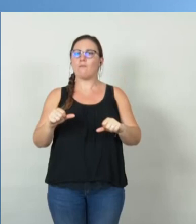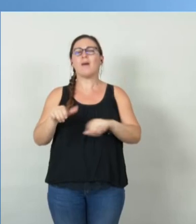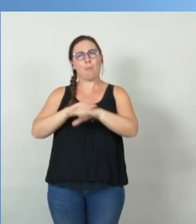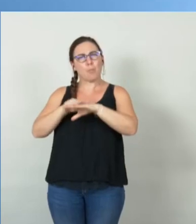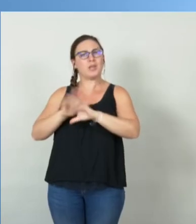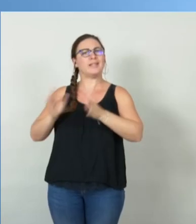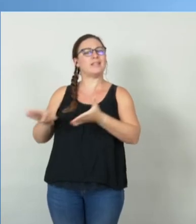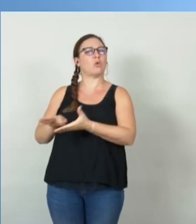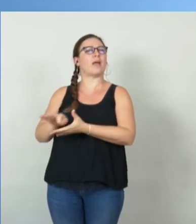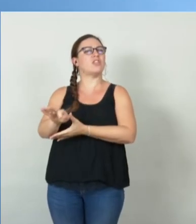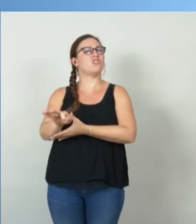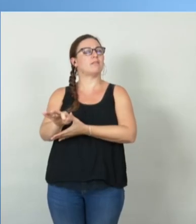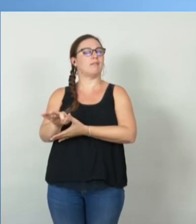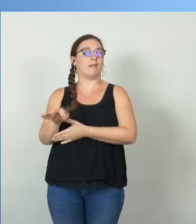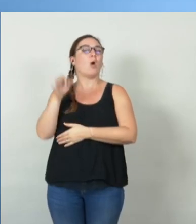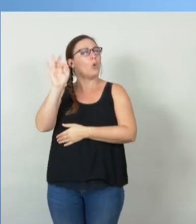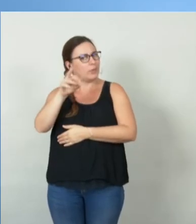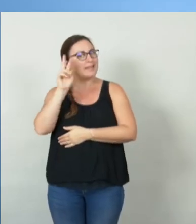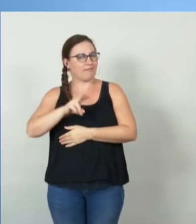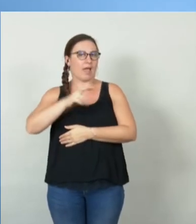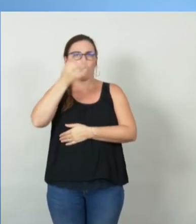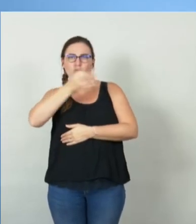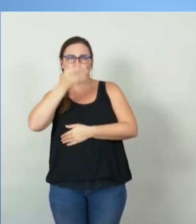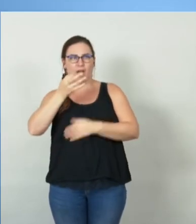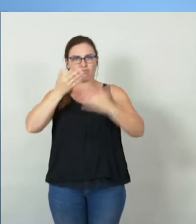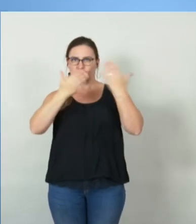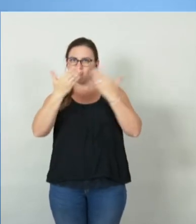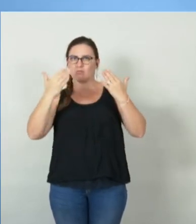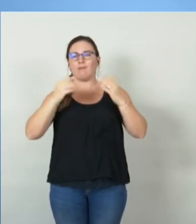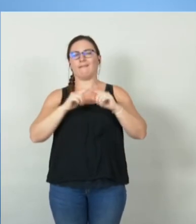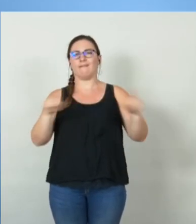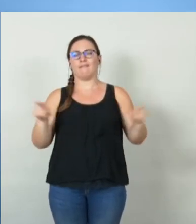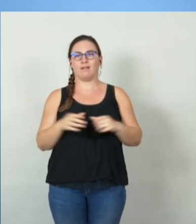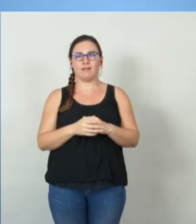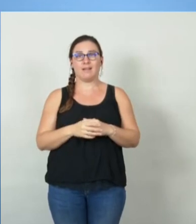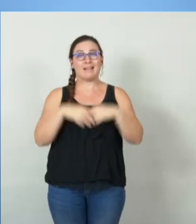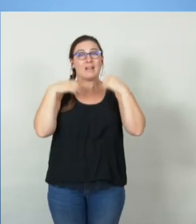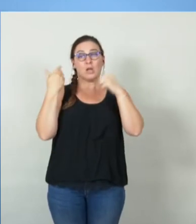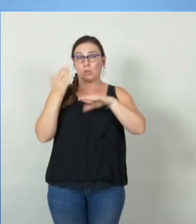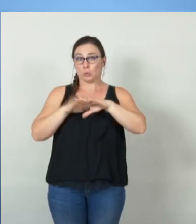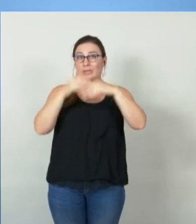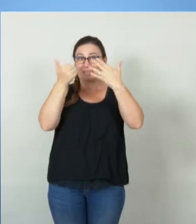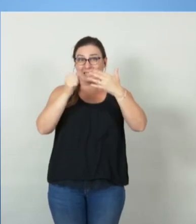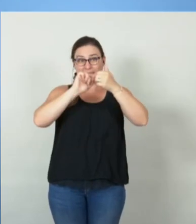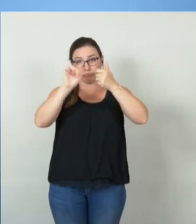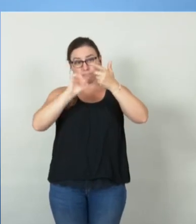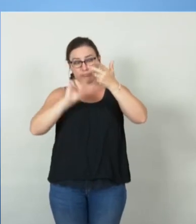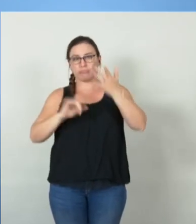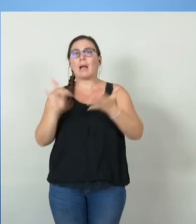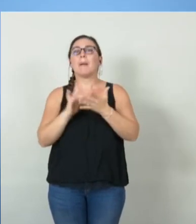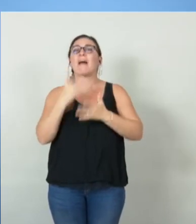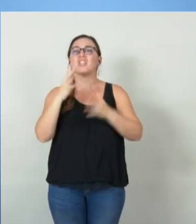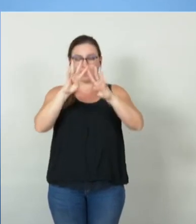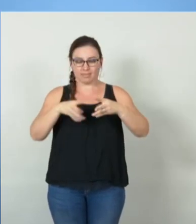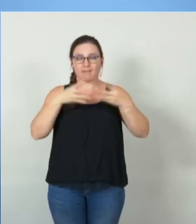politiques qui peuvent vous avez raison induire des ratios différents sauf que là sur les six ratios qui sont analysés dans ce tableau page 4 de